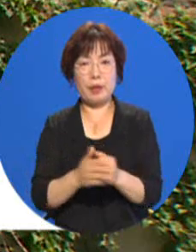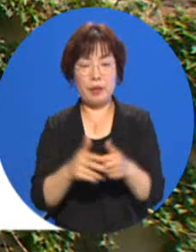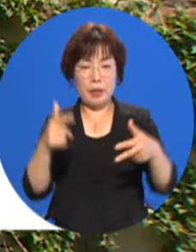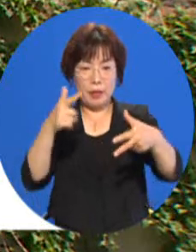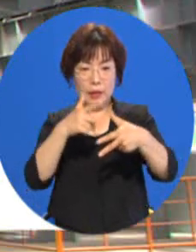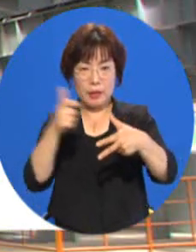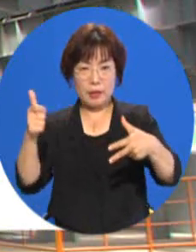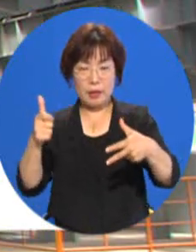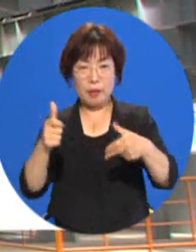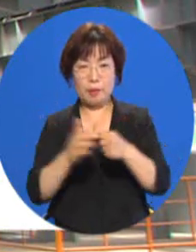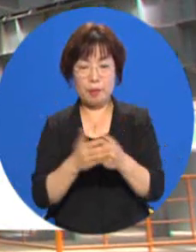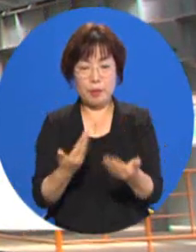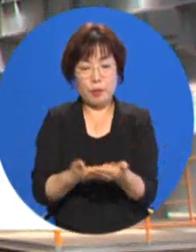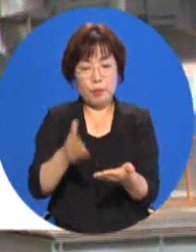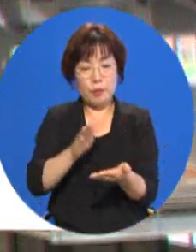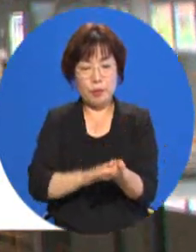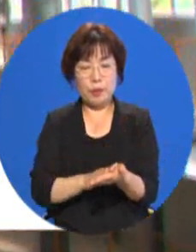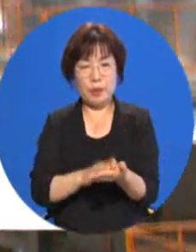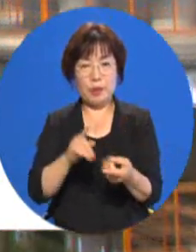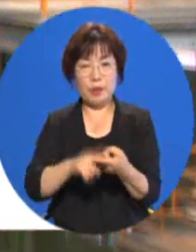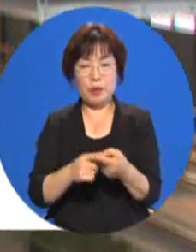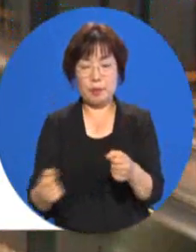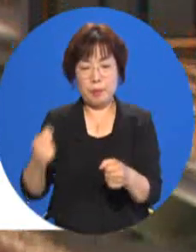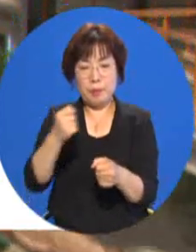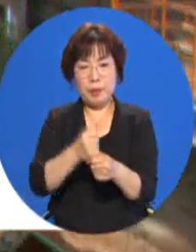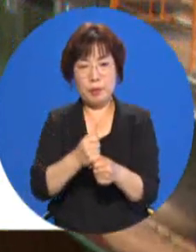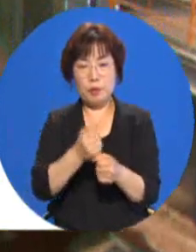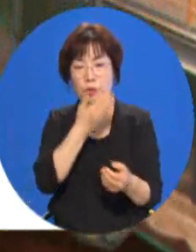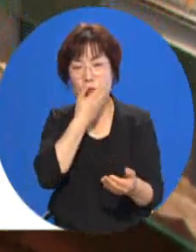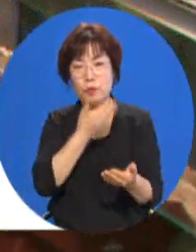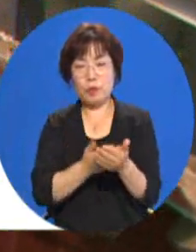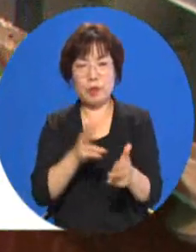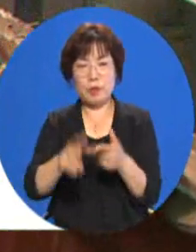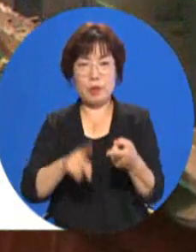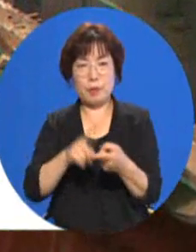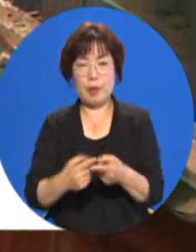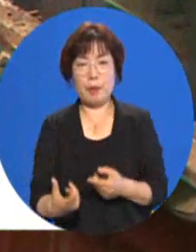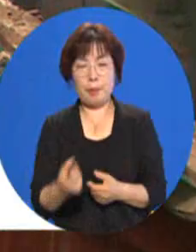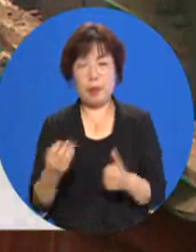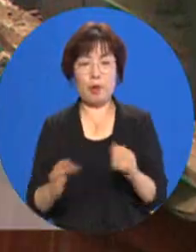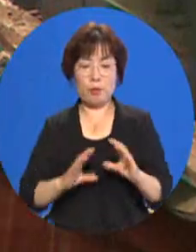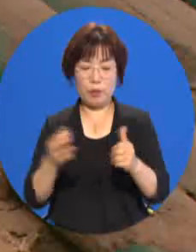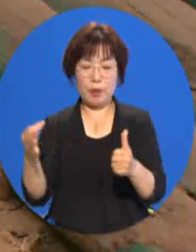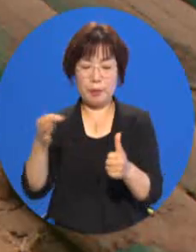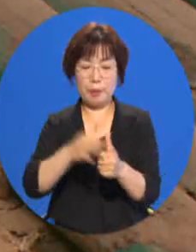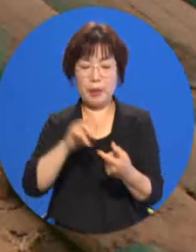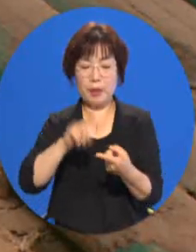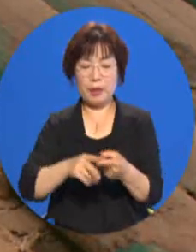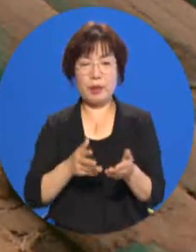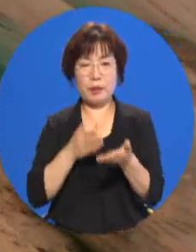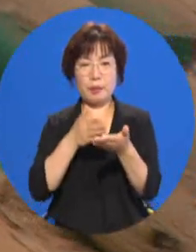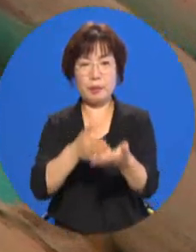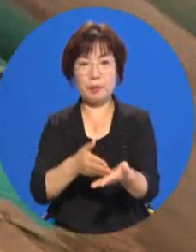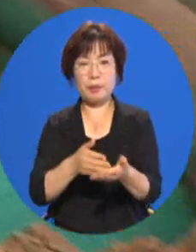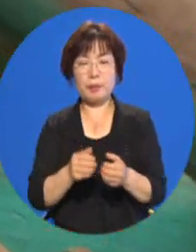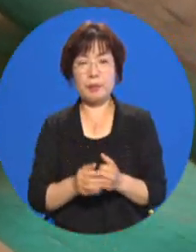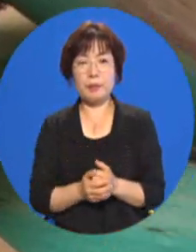진남관 해체 보수 사업 등 문화재 복원 정비 관련 현안 사업에 대한 조속한 국비 지원도 함께